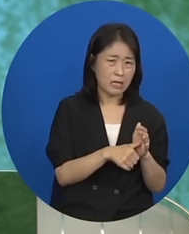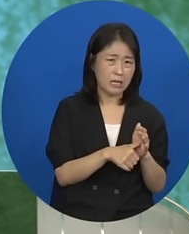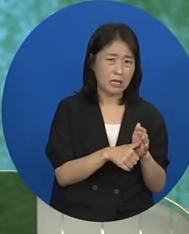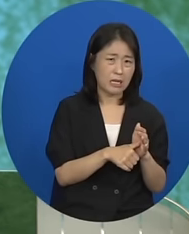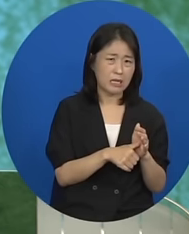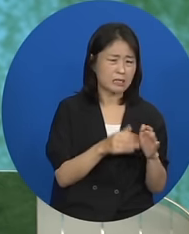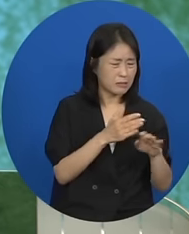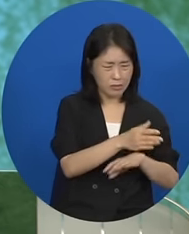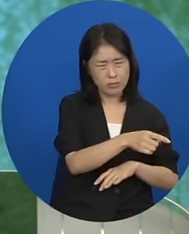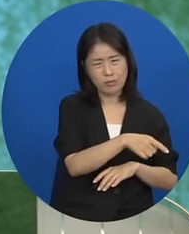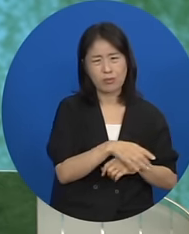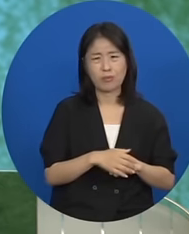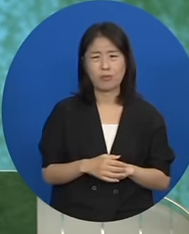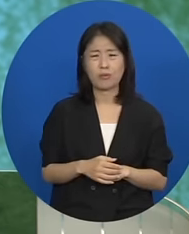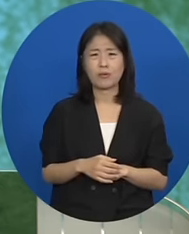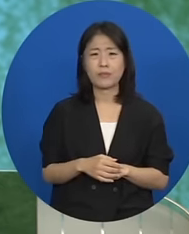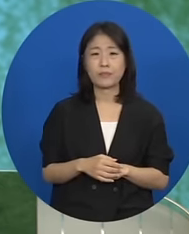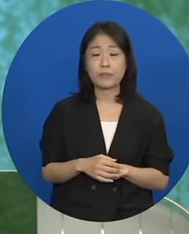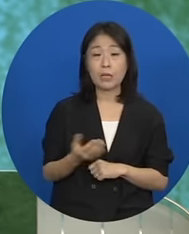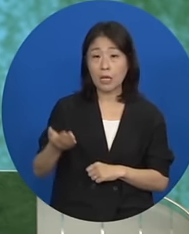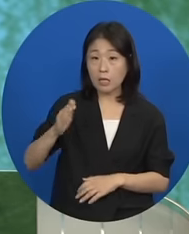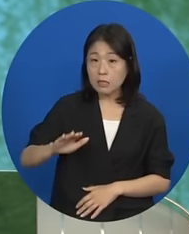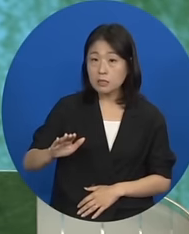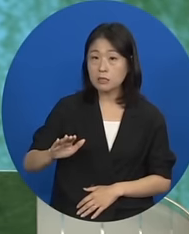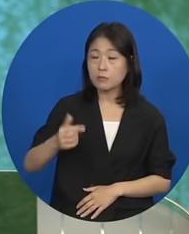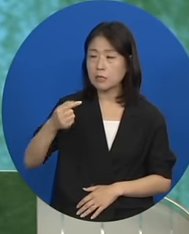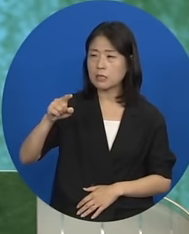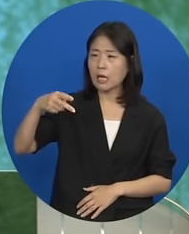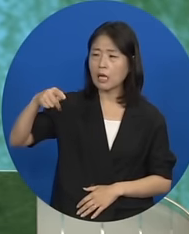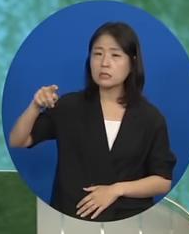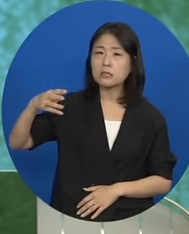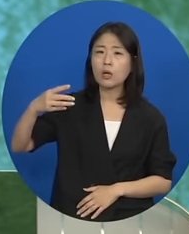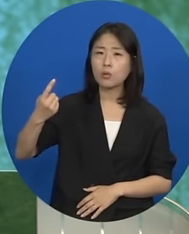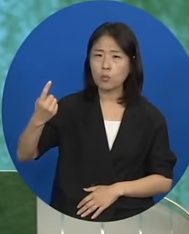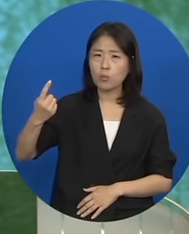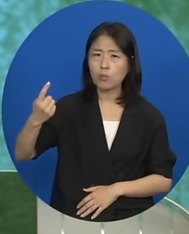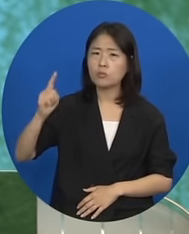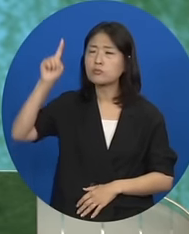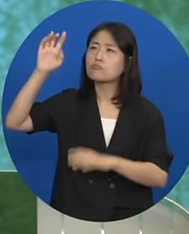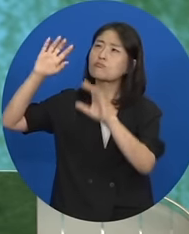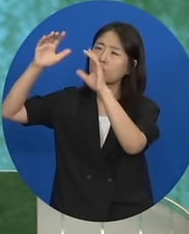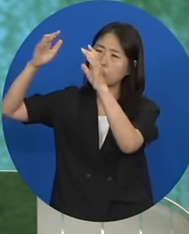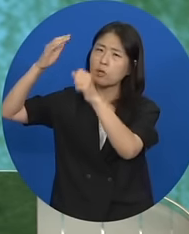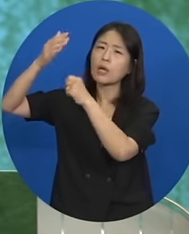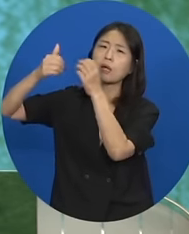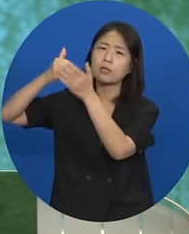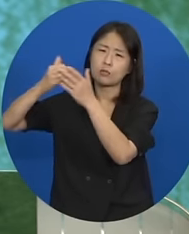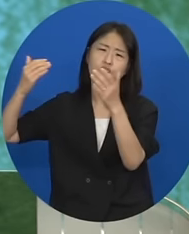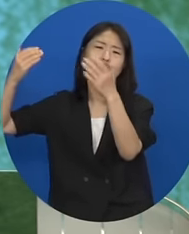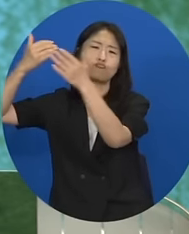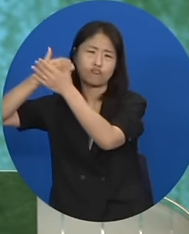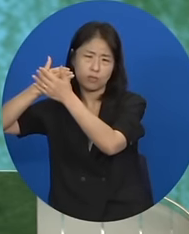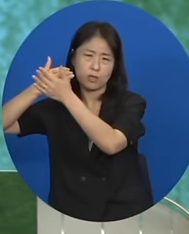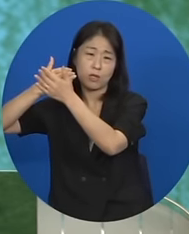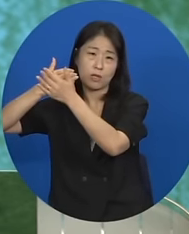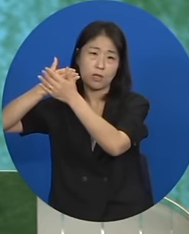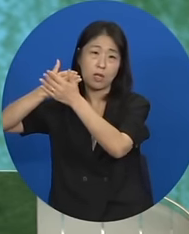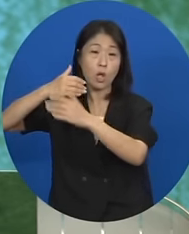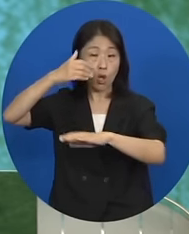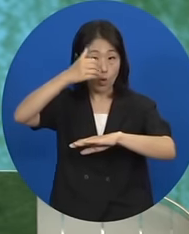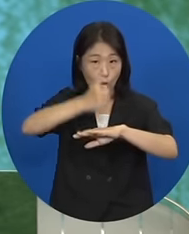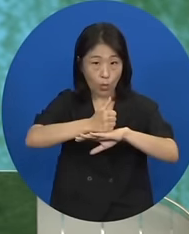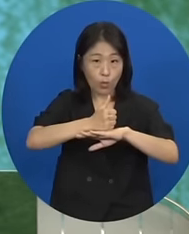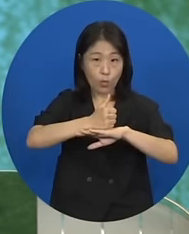나사로는 천국에서 하나님 품에 그 아브람 품에 안겨 있는 것입니다 여러분 누가 복받은 자예요 결론을 보니까